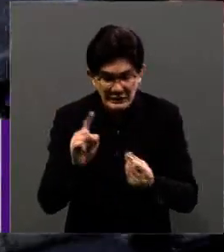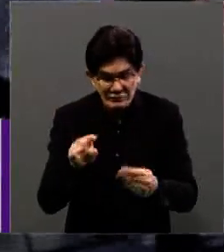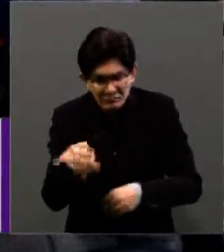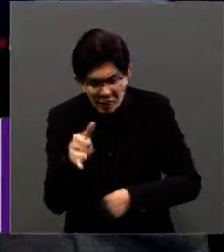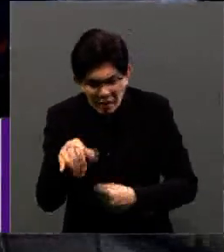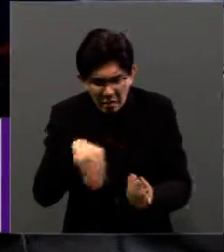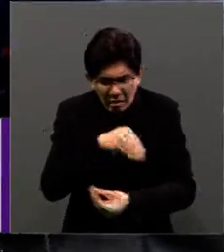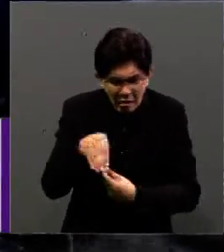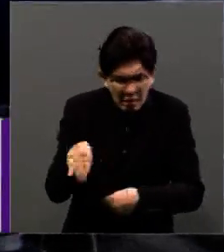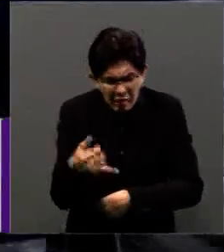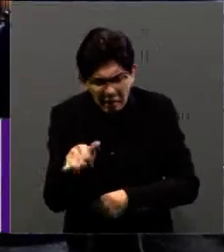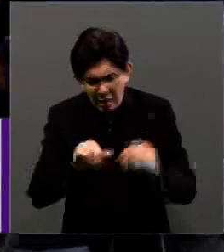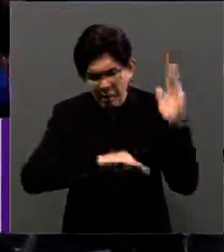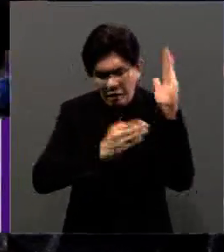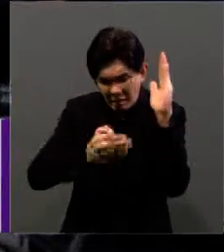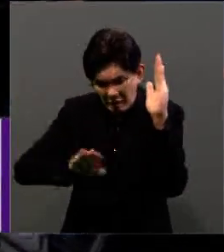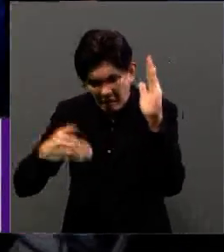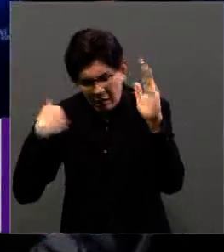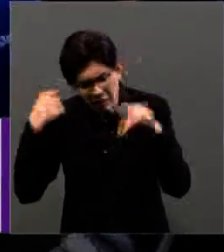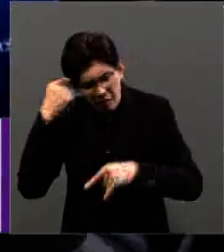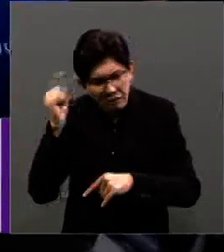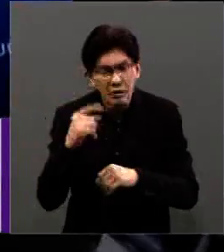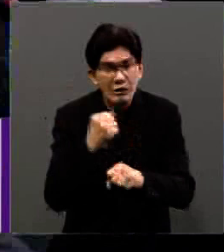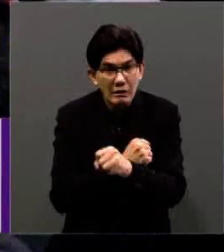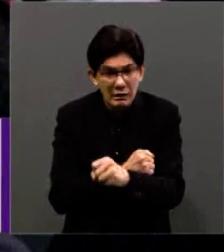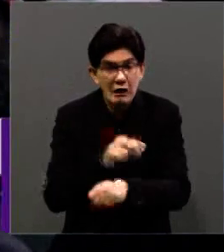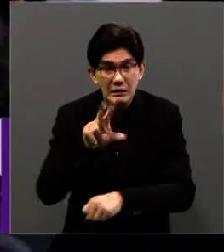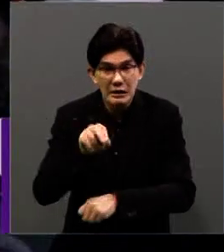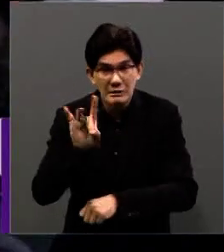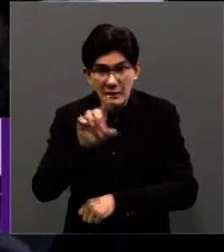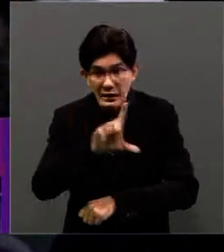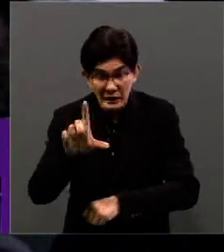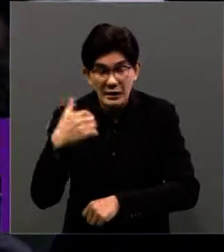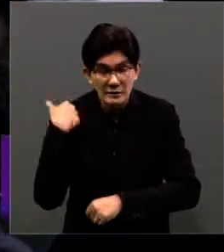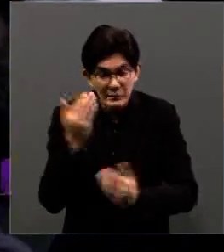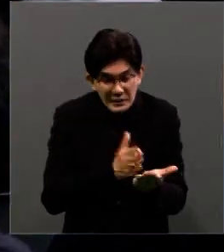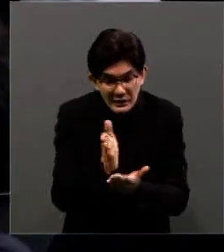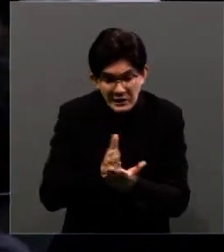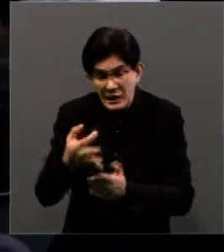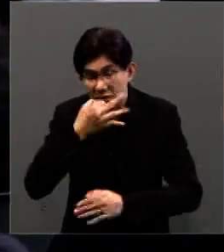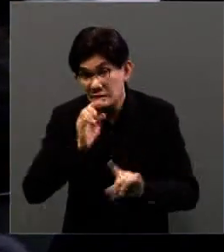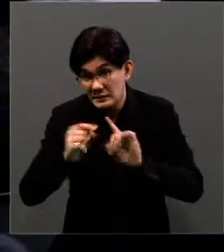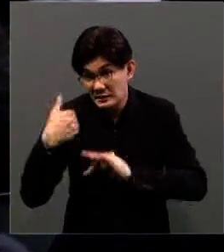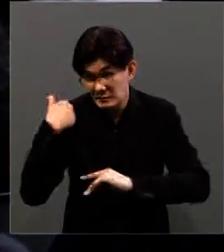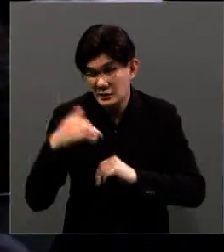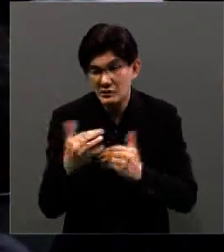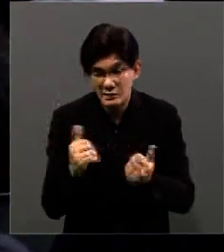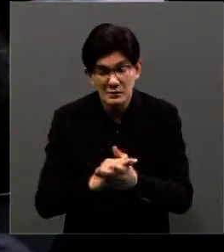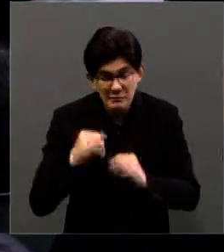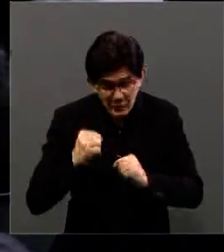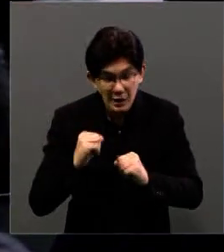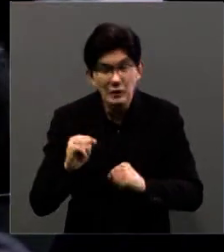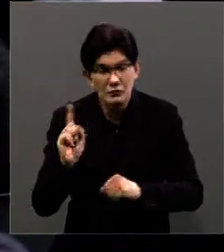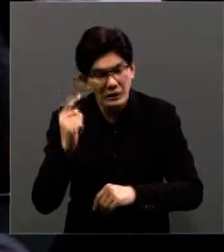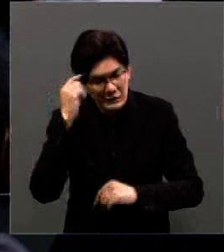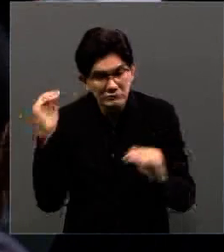ผวนในปัจจุบันมีแรงงานกว่า38ล้านคนทั่วประเทศในทุกสาขาอาชีพกำลังเผชิญกับความท้าทายและ